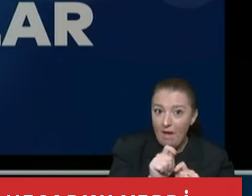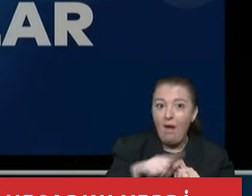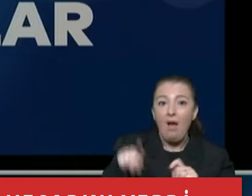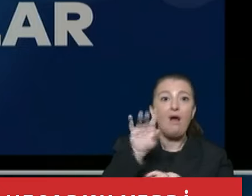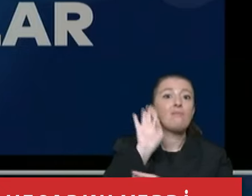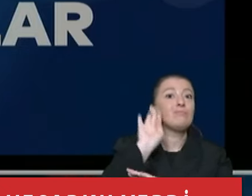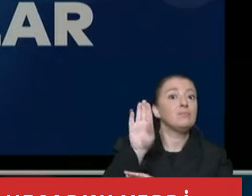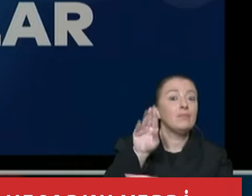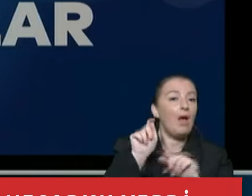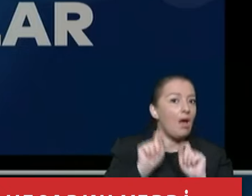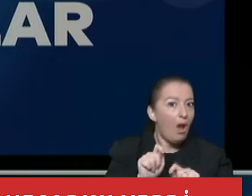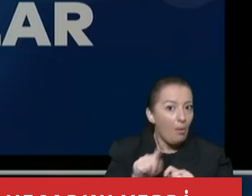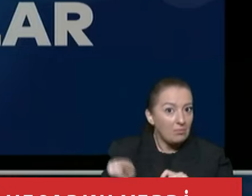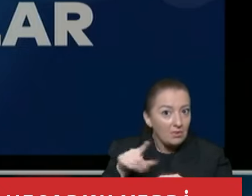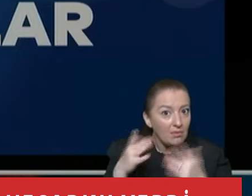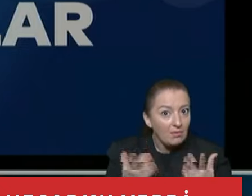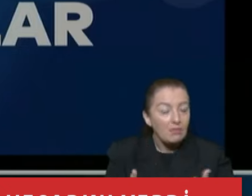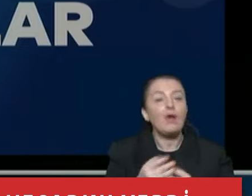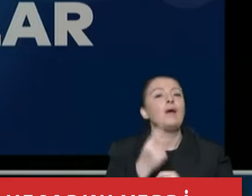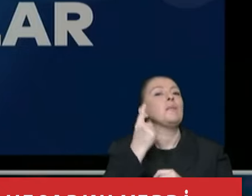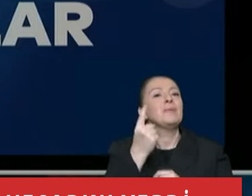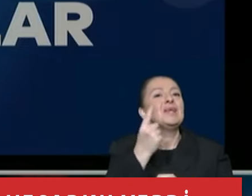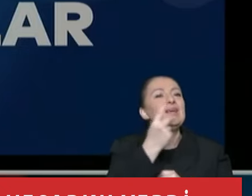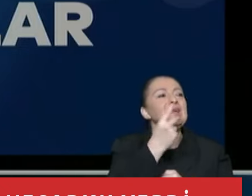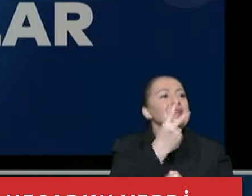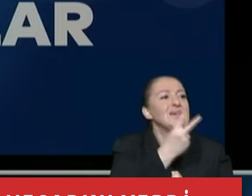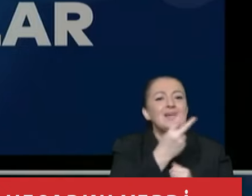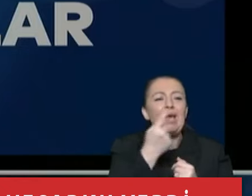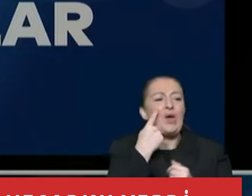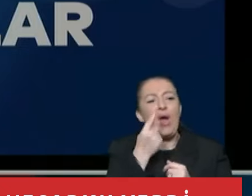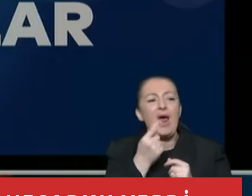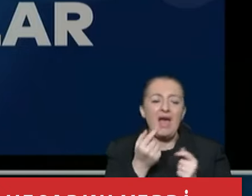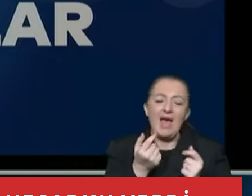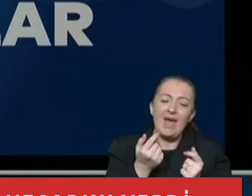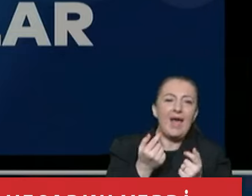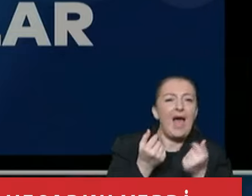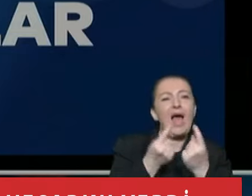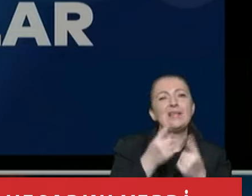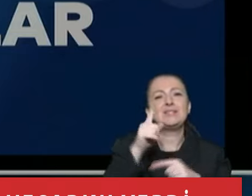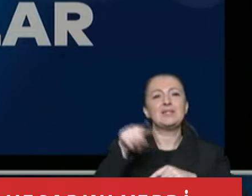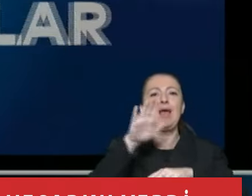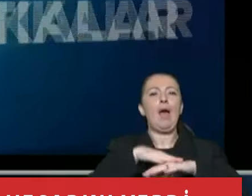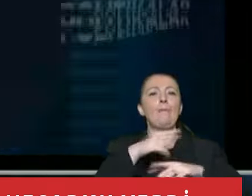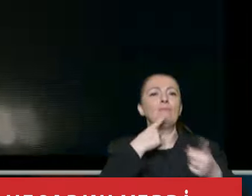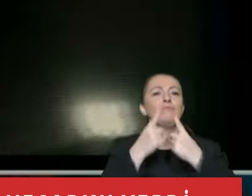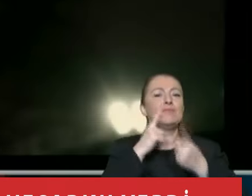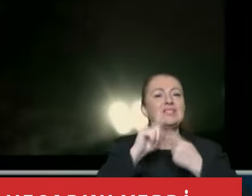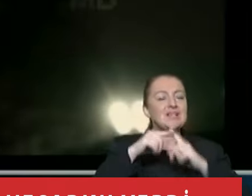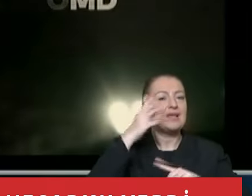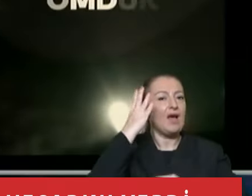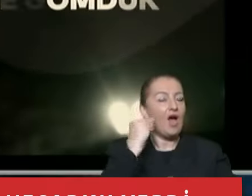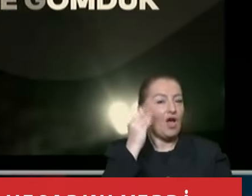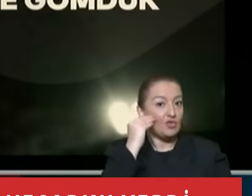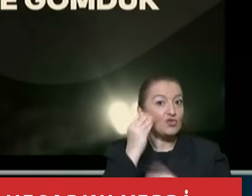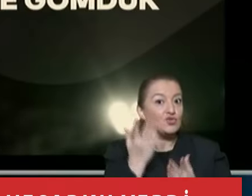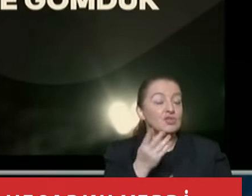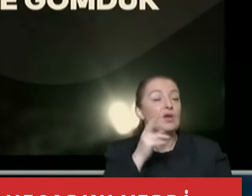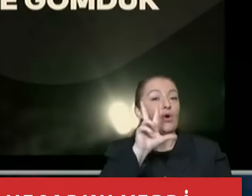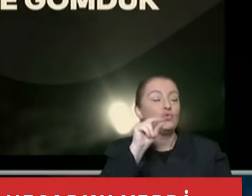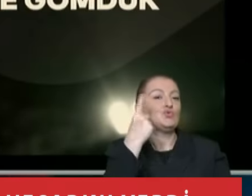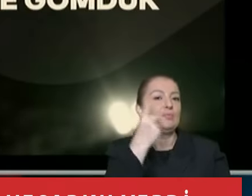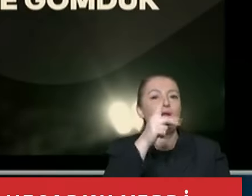saymaya ve hatta birkaç adıma sığdırmaya Kalkan siyaset anlayışı da 31 Mart'ta